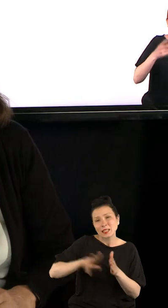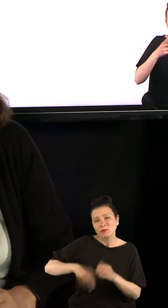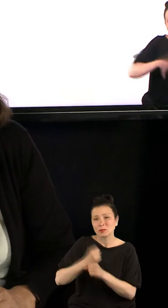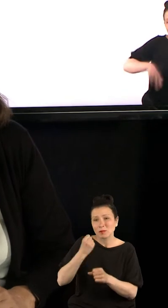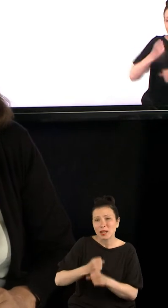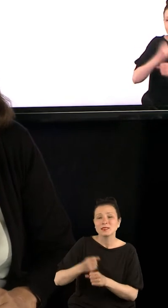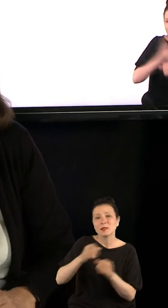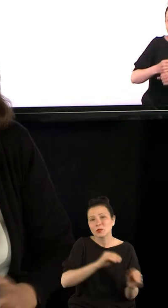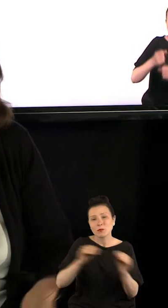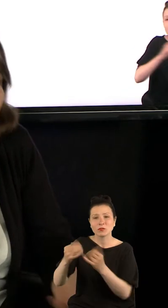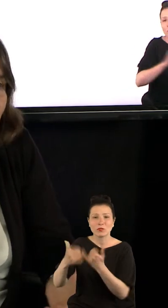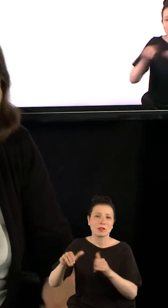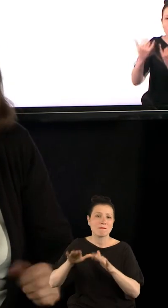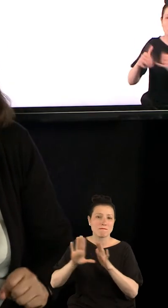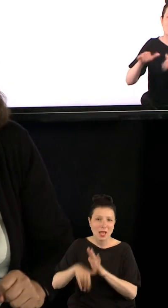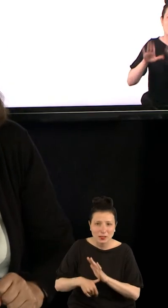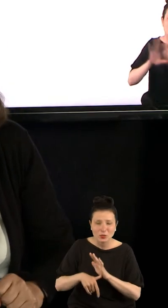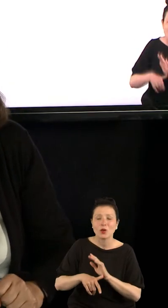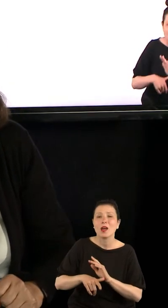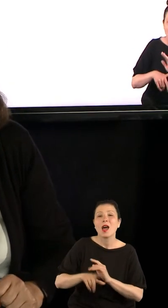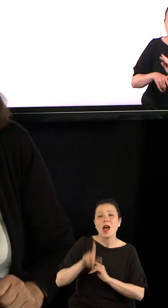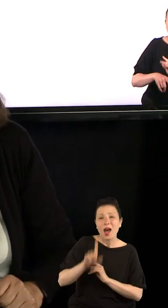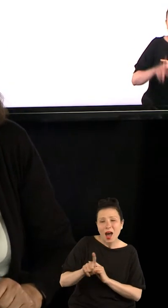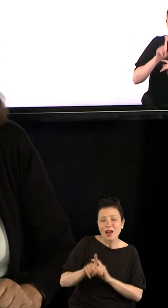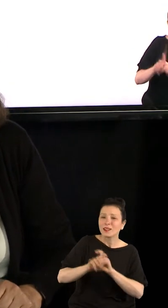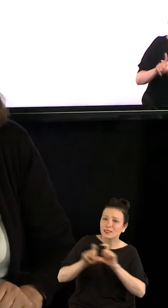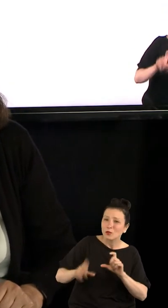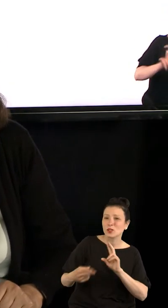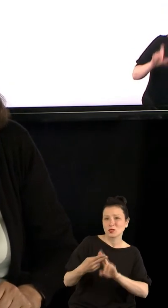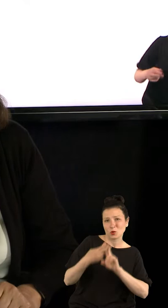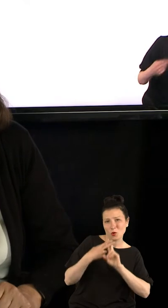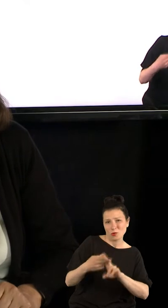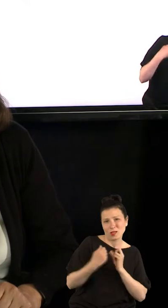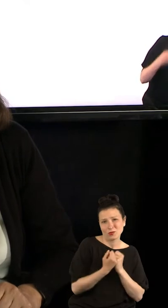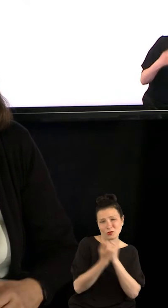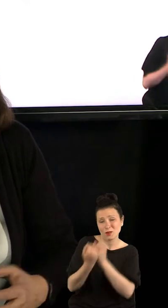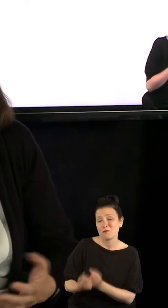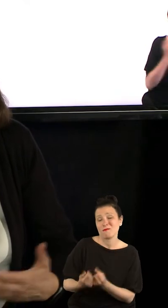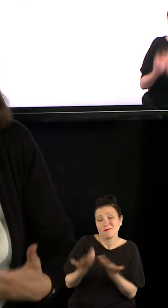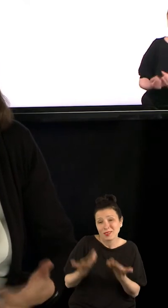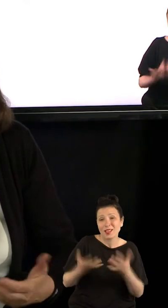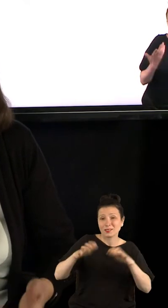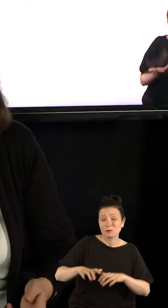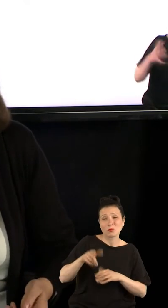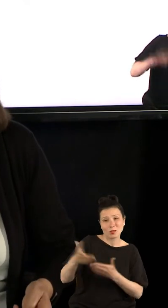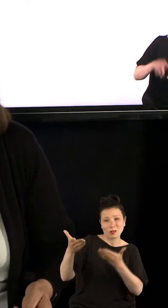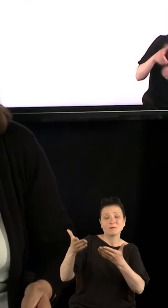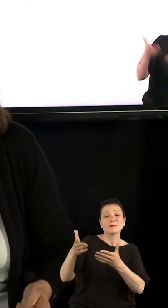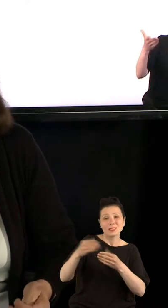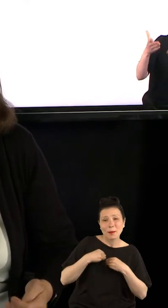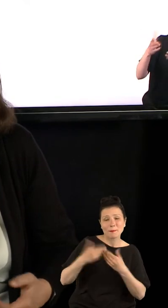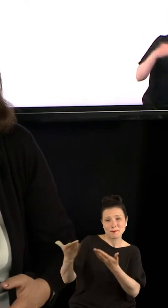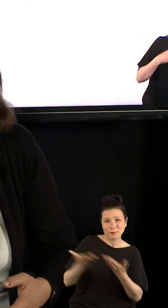nami kontakty, ile razy była i też na to sympozjum przyjęła to zaproszenie jakby na kanwie